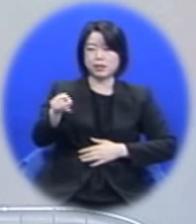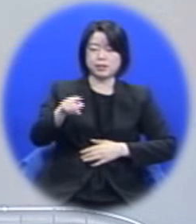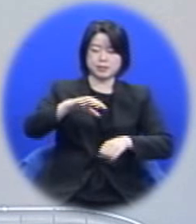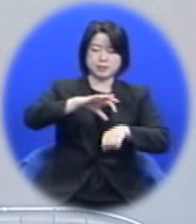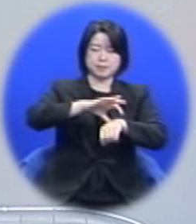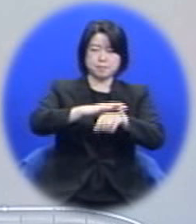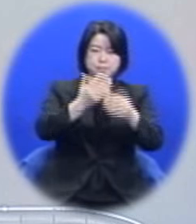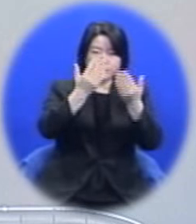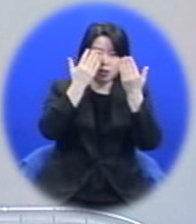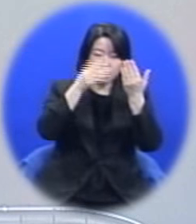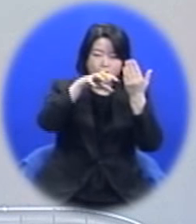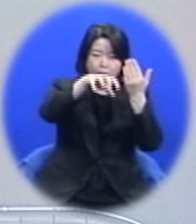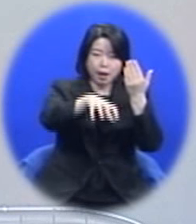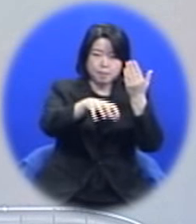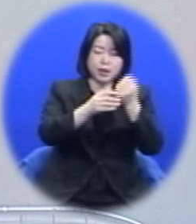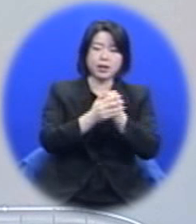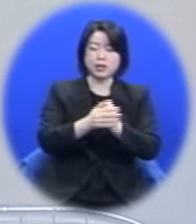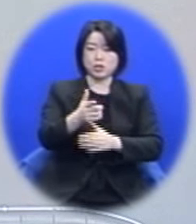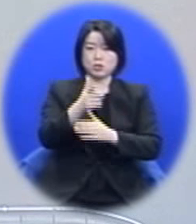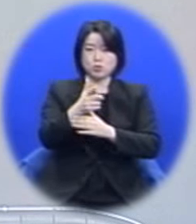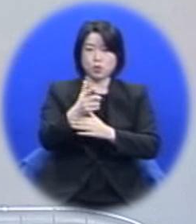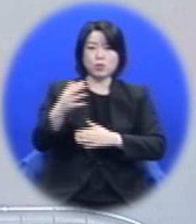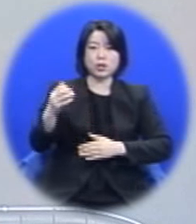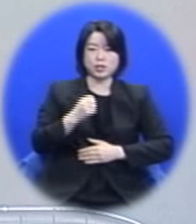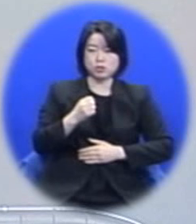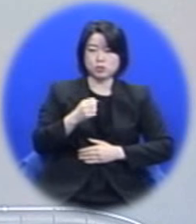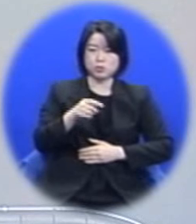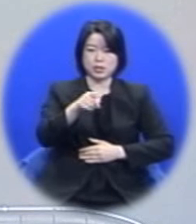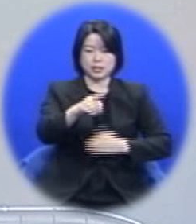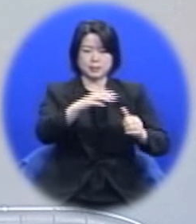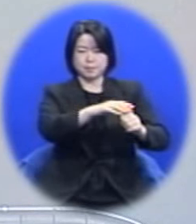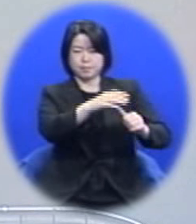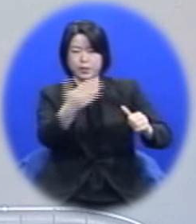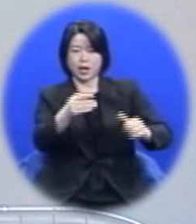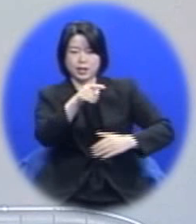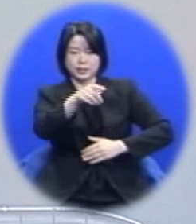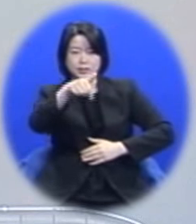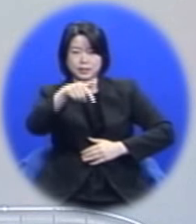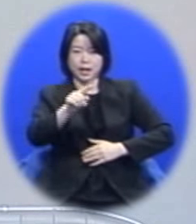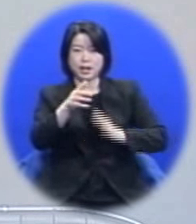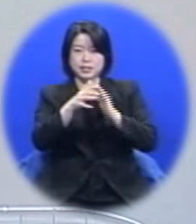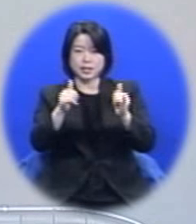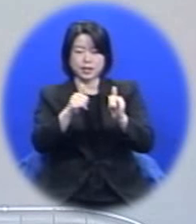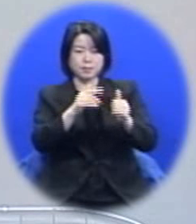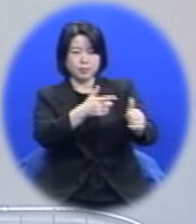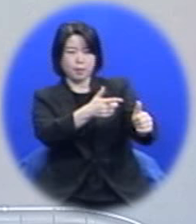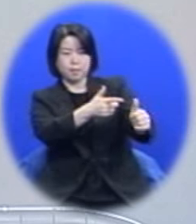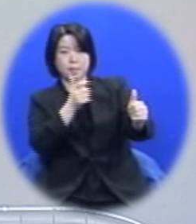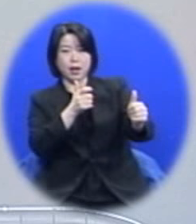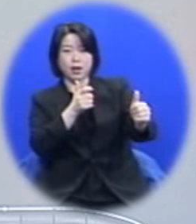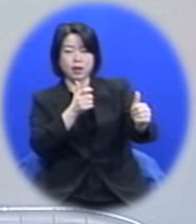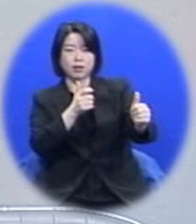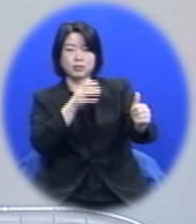앞에 총을 들고 가서 그 출소하는 자기 딸을 죽인 가해자를 총을 쏩니다.